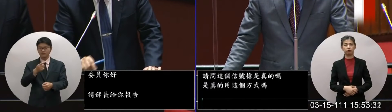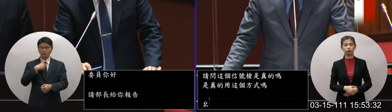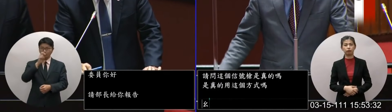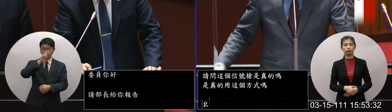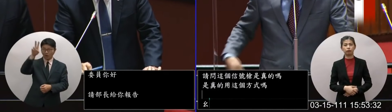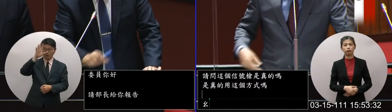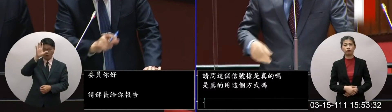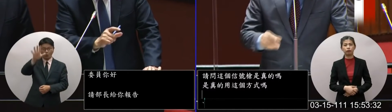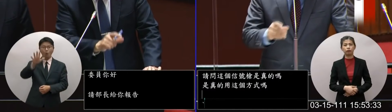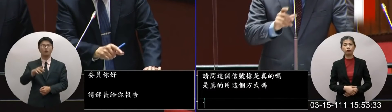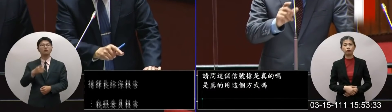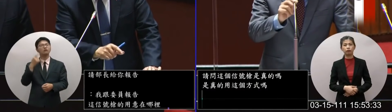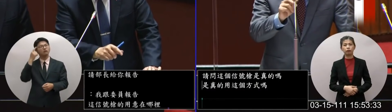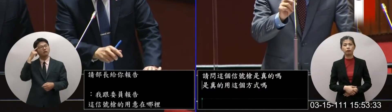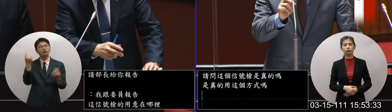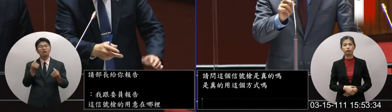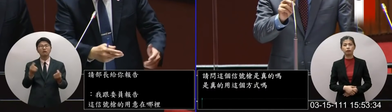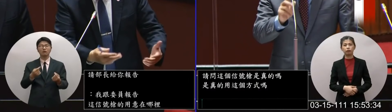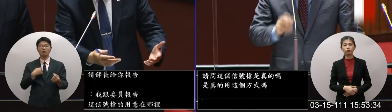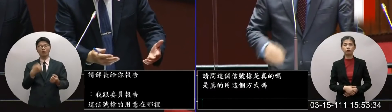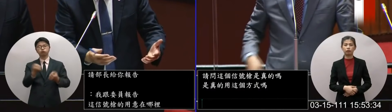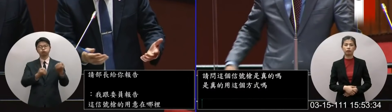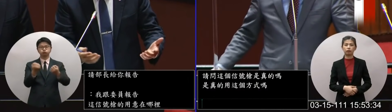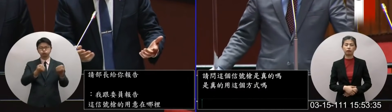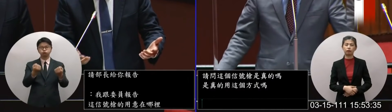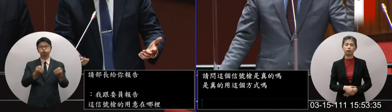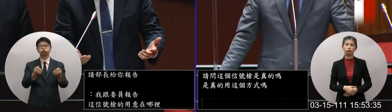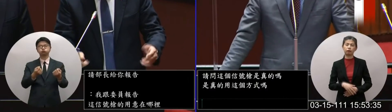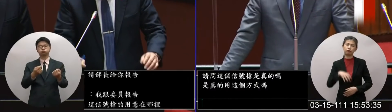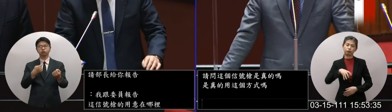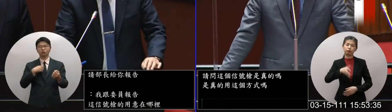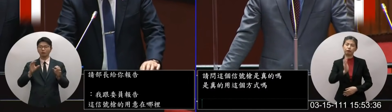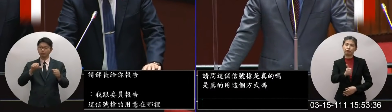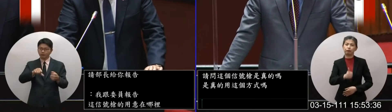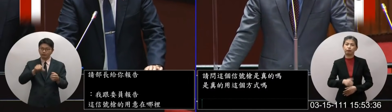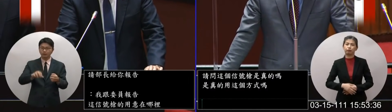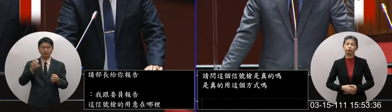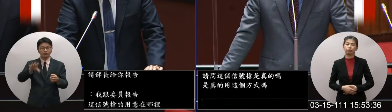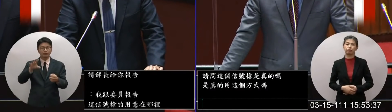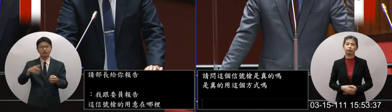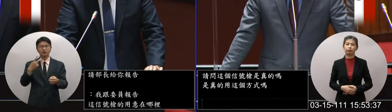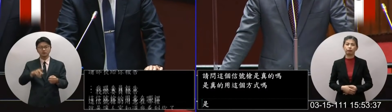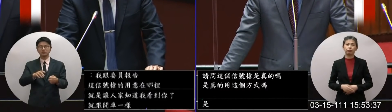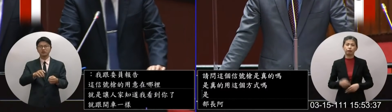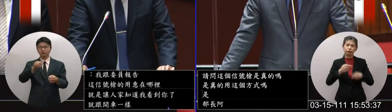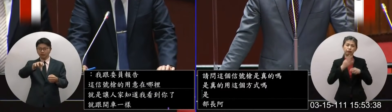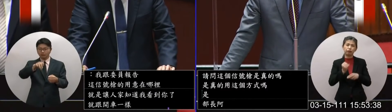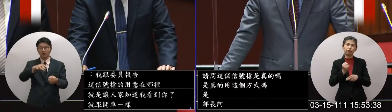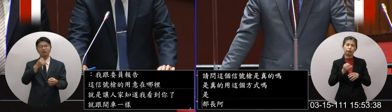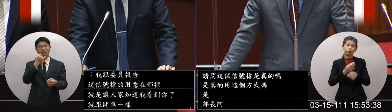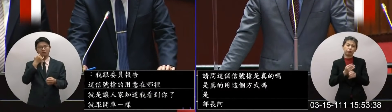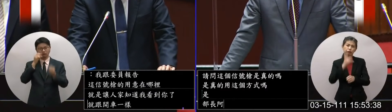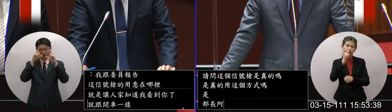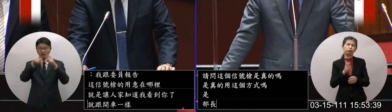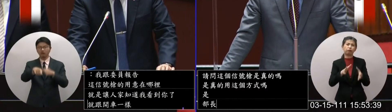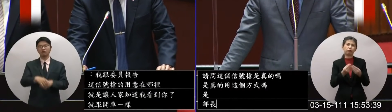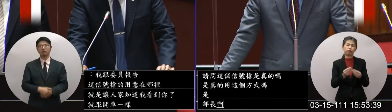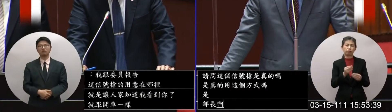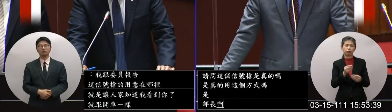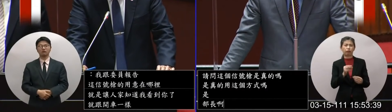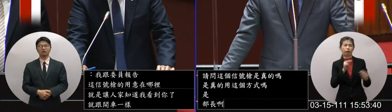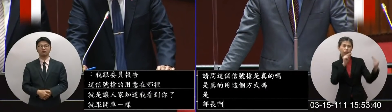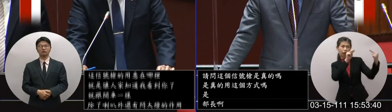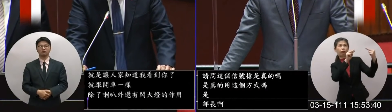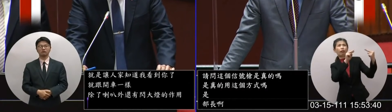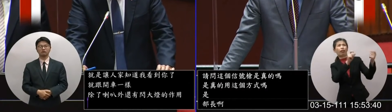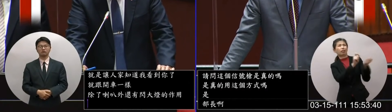就跟我们开车一样，除了喇叭以外，我有闪大灯， 是部长 这个作用。 你不用发信号枪，他就看到你了、 啊。 对岸就那